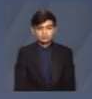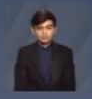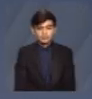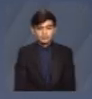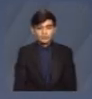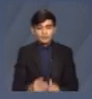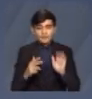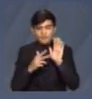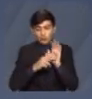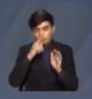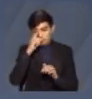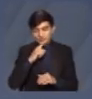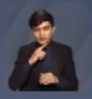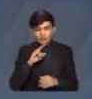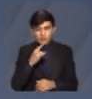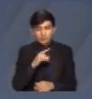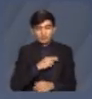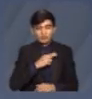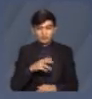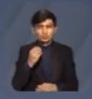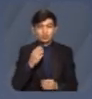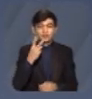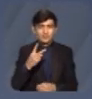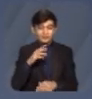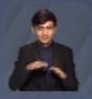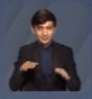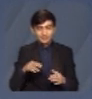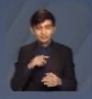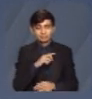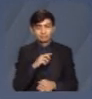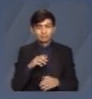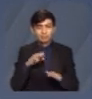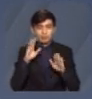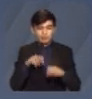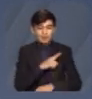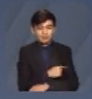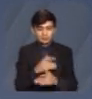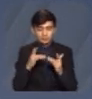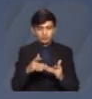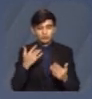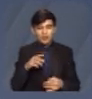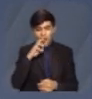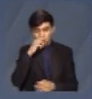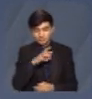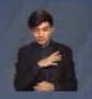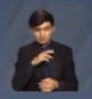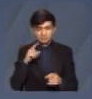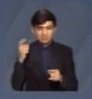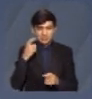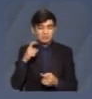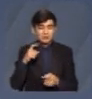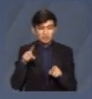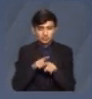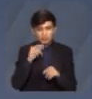восьмимесячный ребенок скончался еще двух детей в реанимации в результате отравления неизвестным веществом в